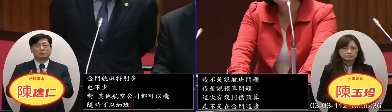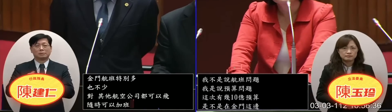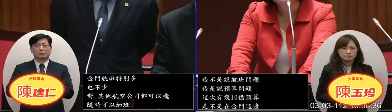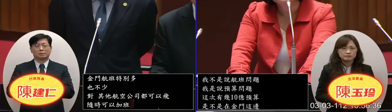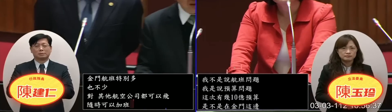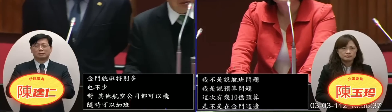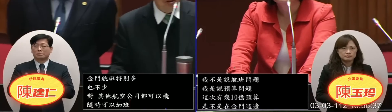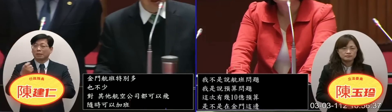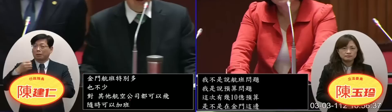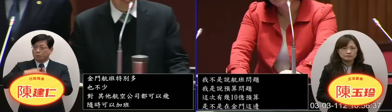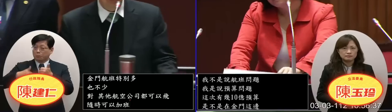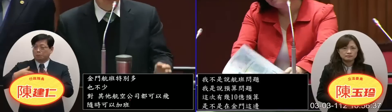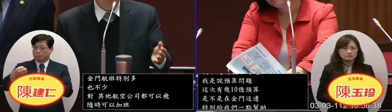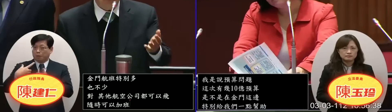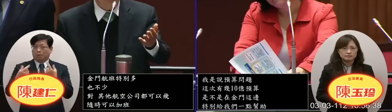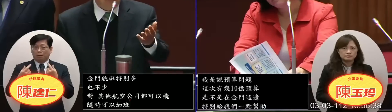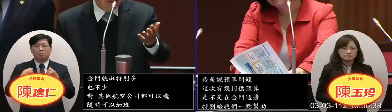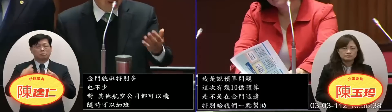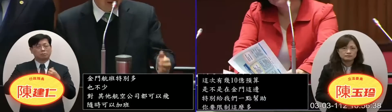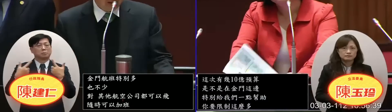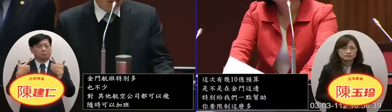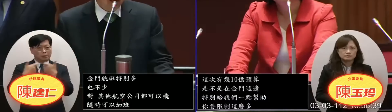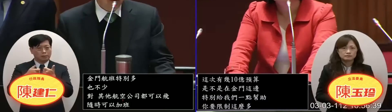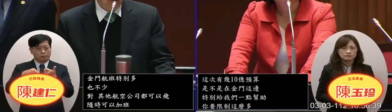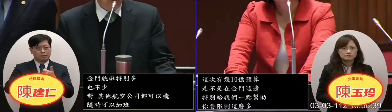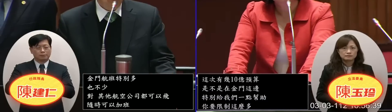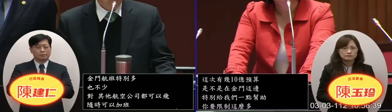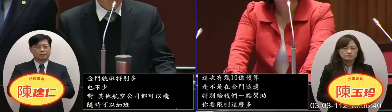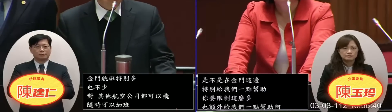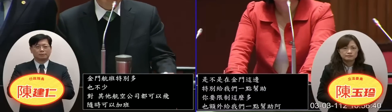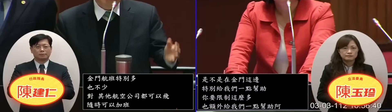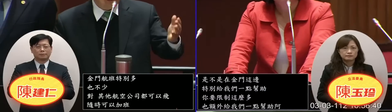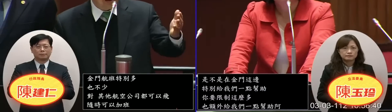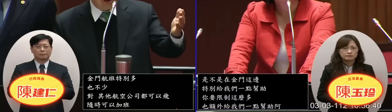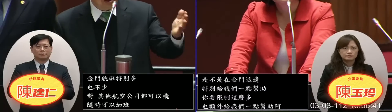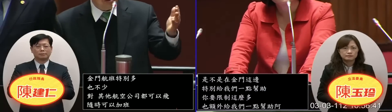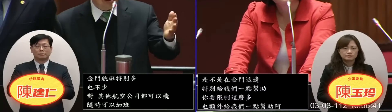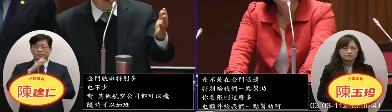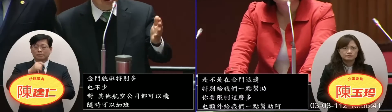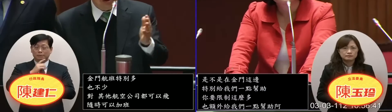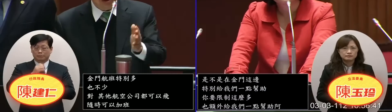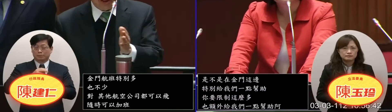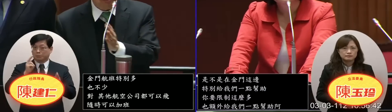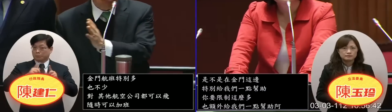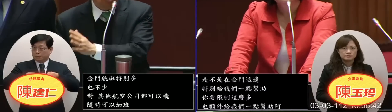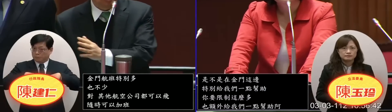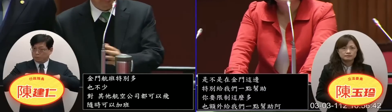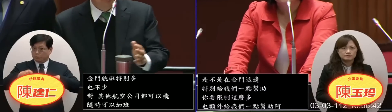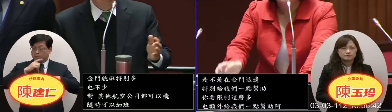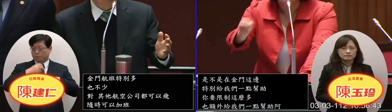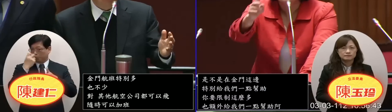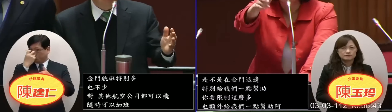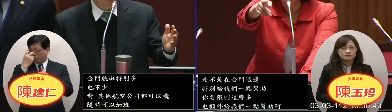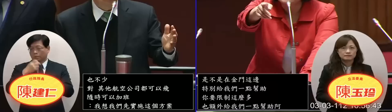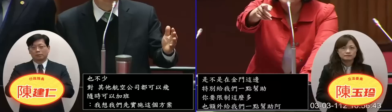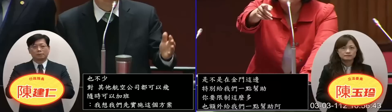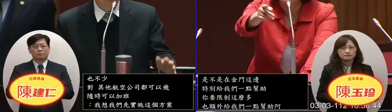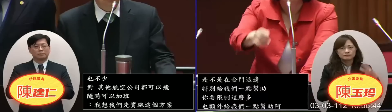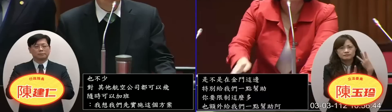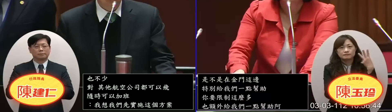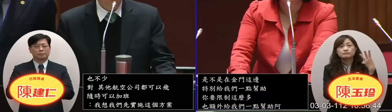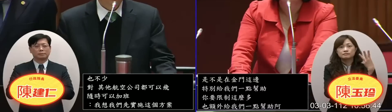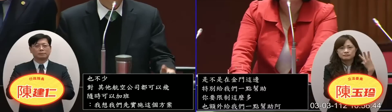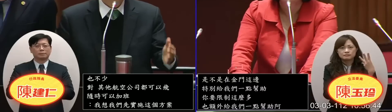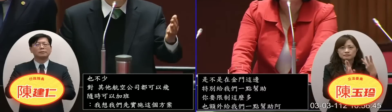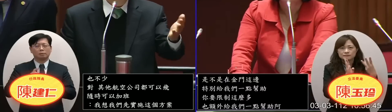当然就像委员所讲的，我们来配合这一个那个疫情指挥中心他的观察。 3月10号